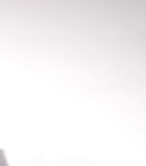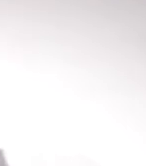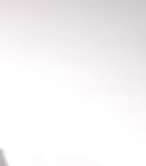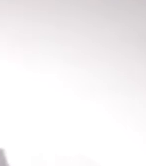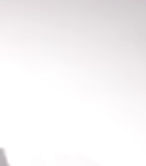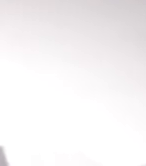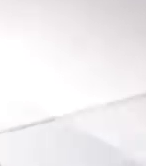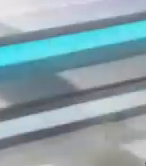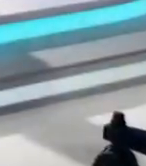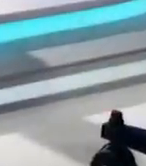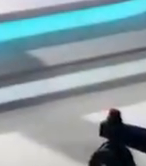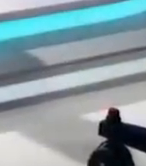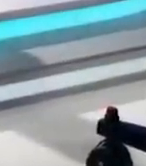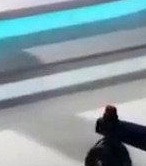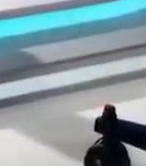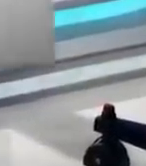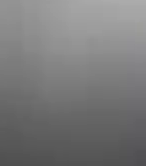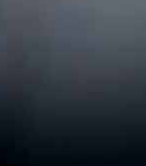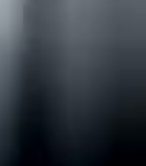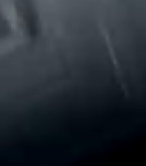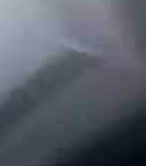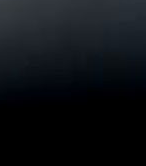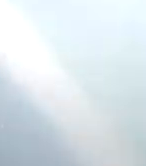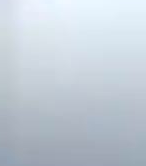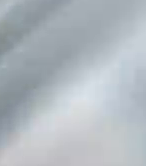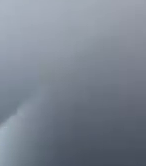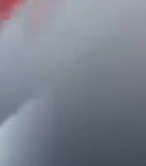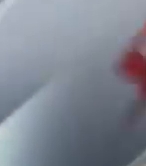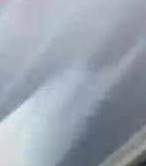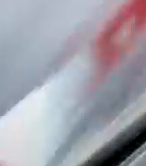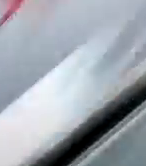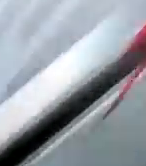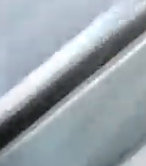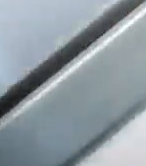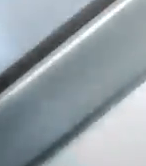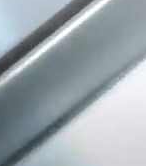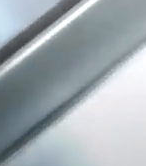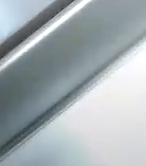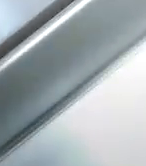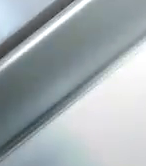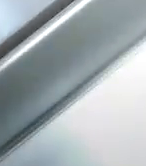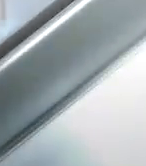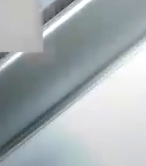live mula sa GMA Network Center. Ito ang 24 Horas.